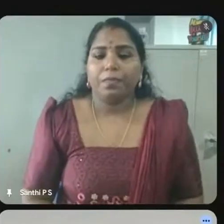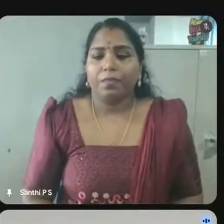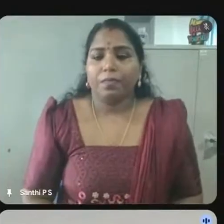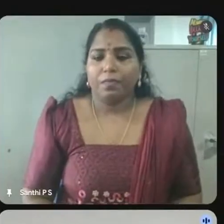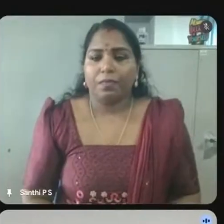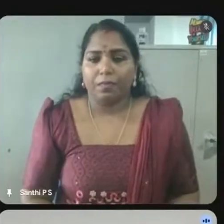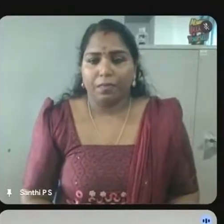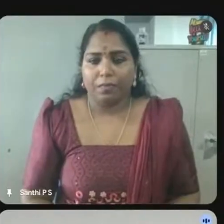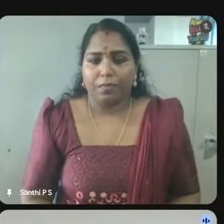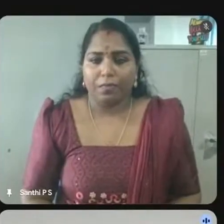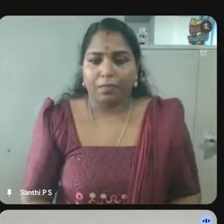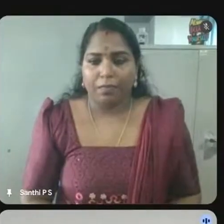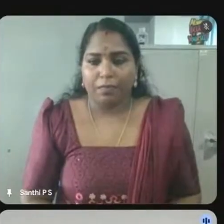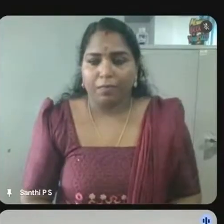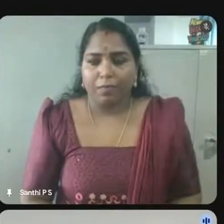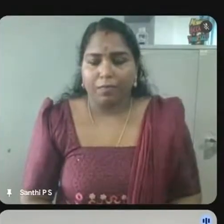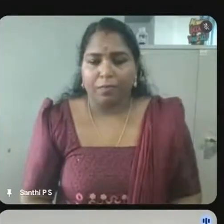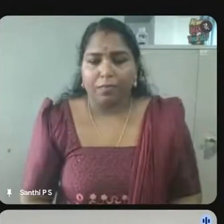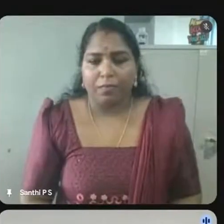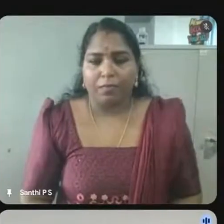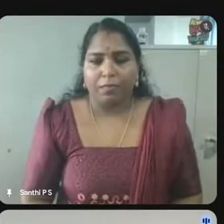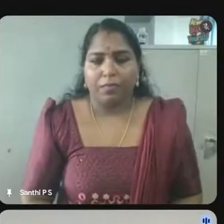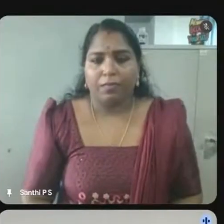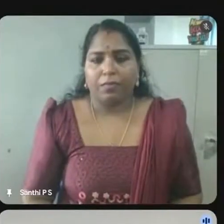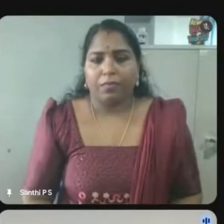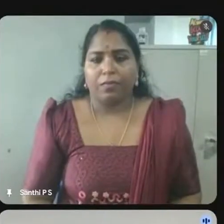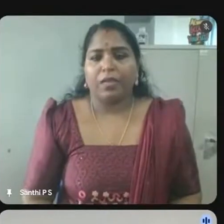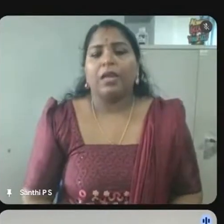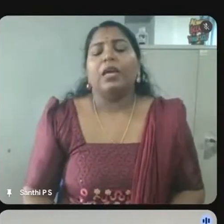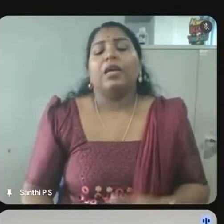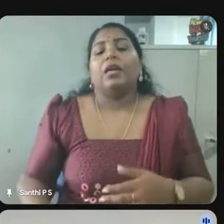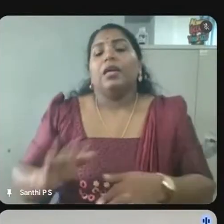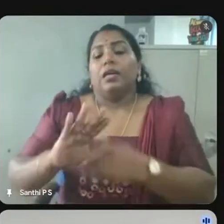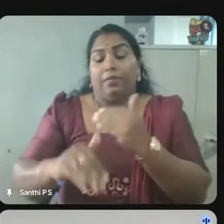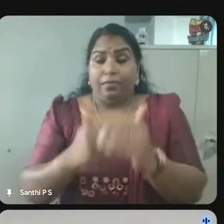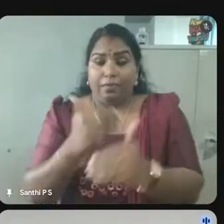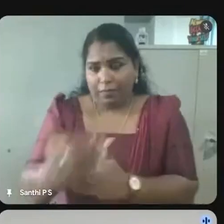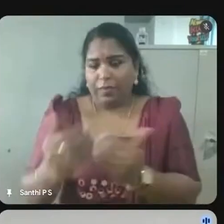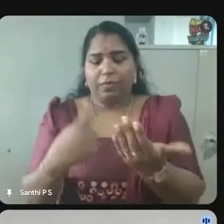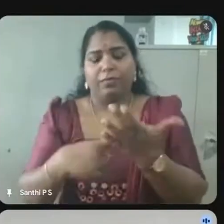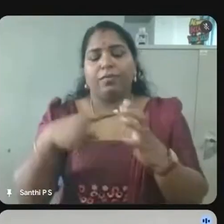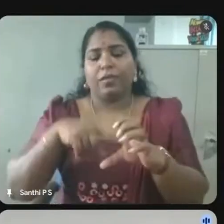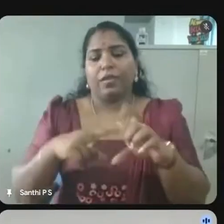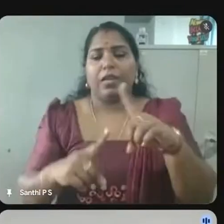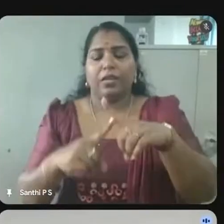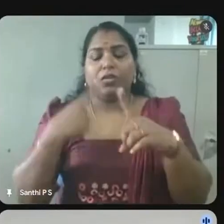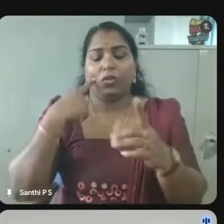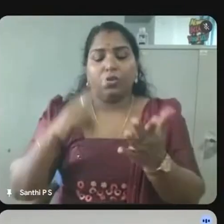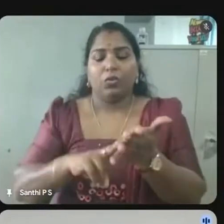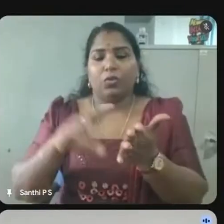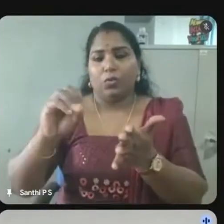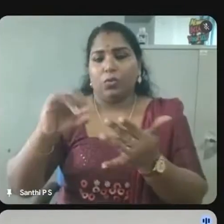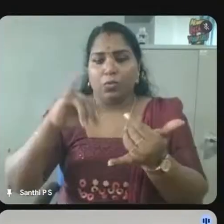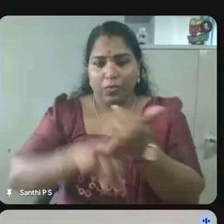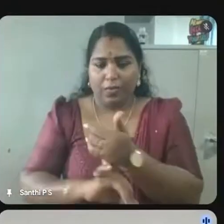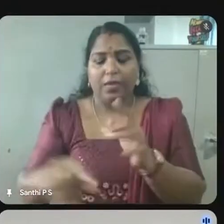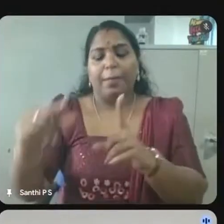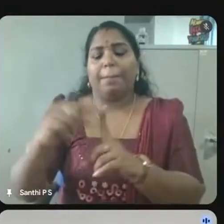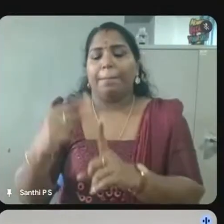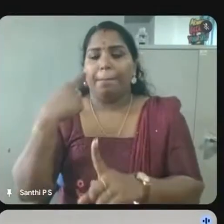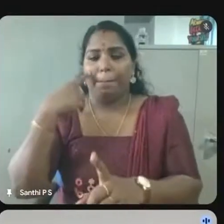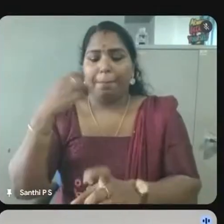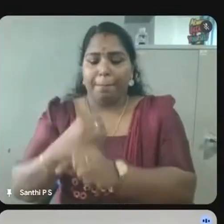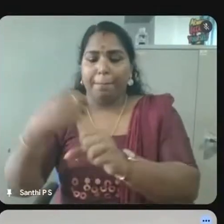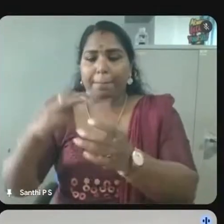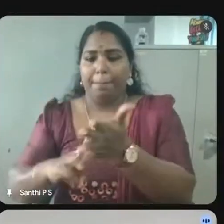സമയം ഹാഫ് ആൻ അവർ ആയിക്കോട്ടെ. റെറ്റിനൈറ്റിസ് പിഗ്മെന്റോസ എന്ന് പറയുന്ന ഒരു കണ്ടീഷൻ നമുക്ക് എഗെയിൻ ഈ പറയുന്ന പോലെ പരിസര കാഴ്ച കുറയുകയും നൈറ്റ് ബ്ലൈൻഡ്നെസ് വരുന്ന